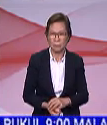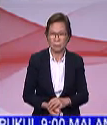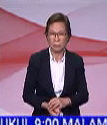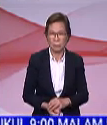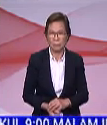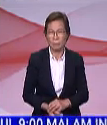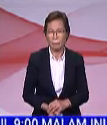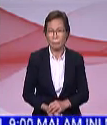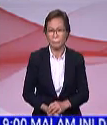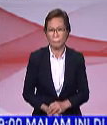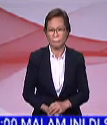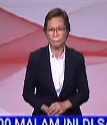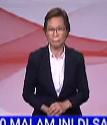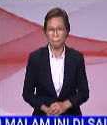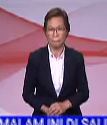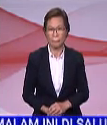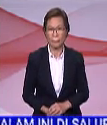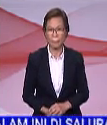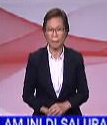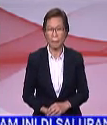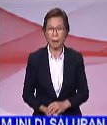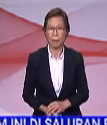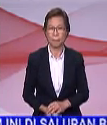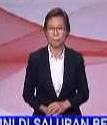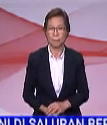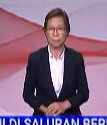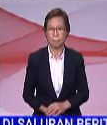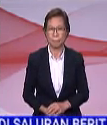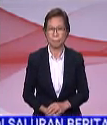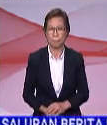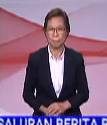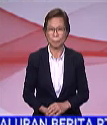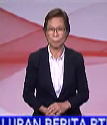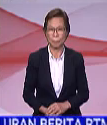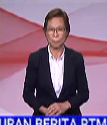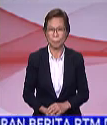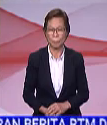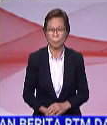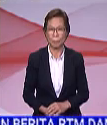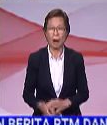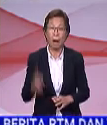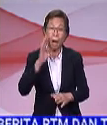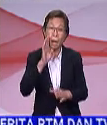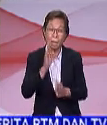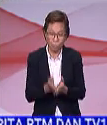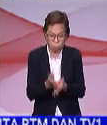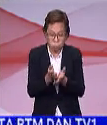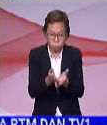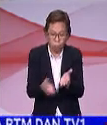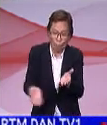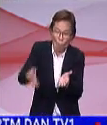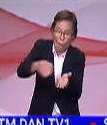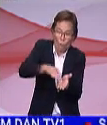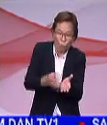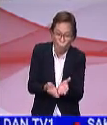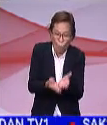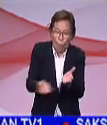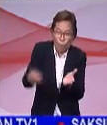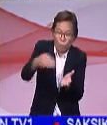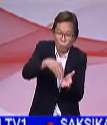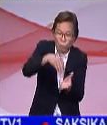Atau bila air dah masuk belakang dari ke belakang bot ni, kita tak ada siapa agak apa